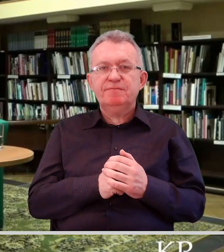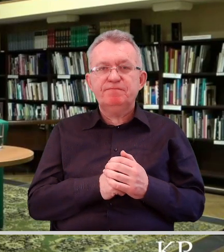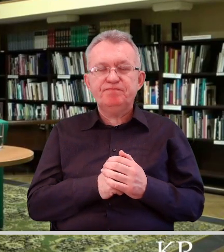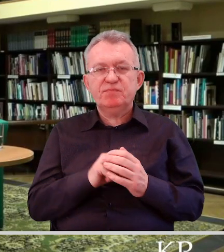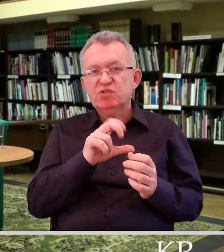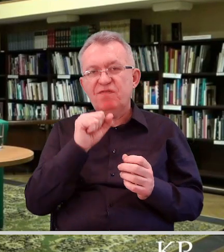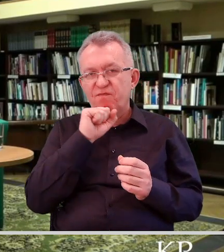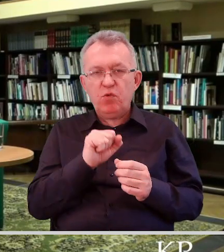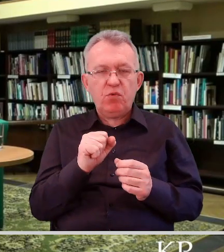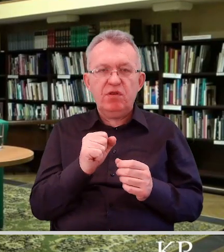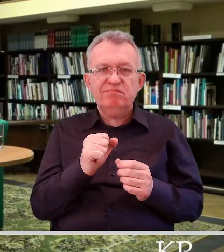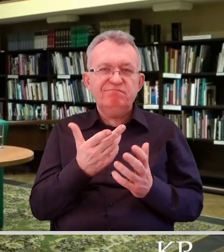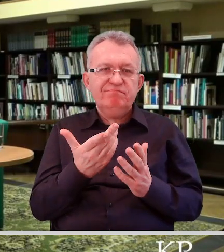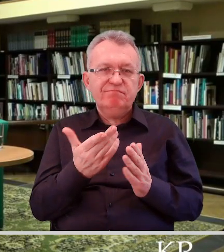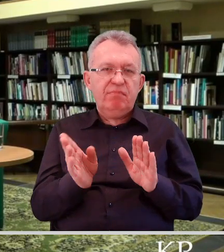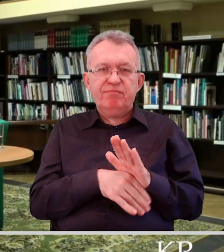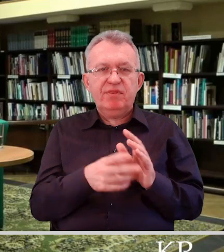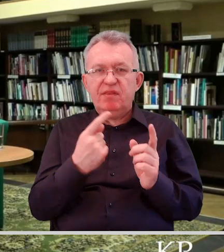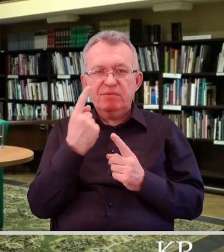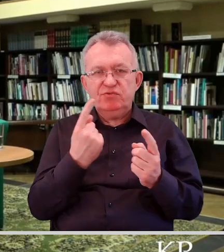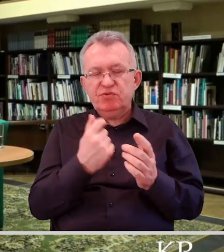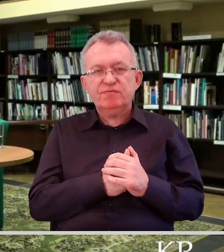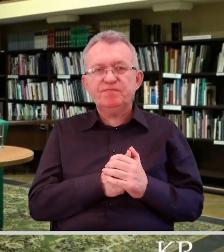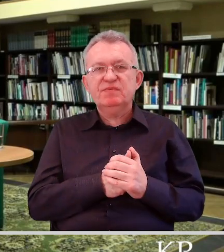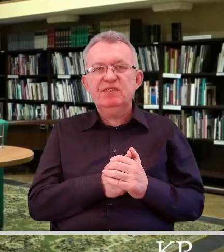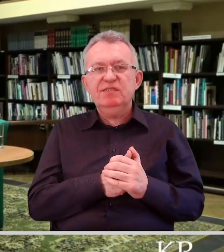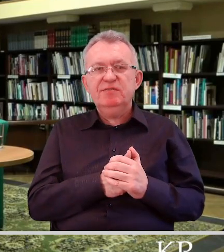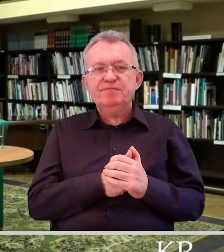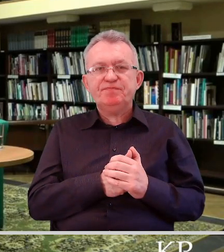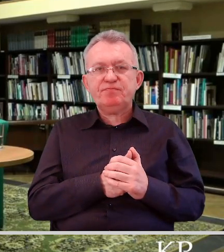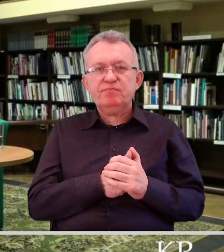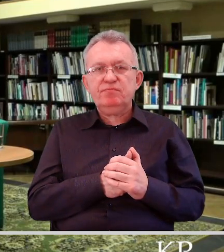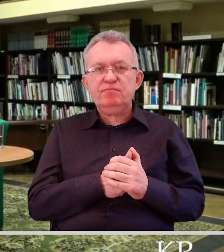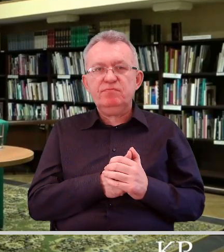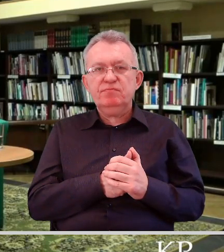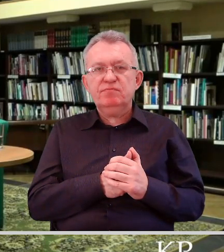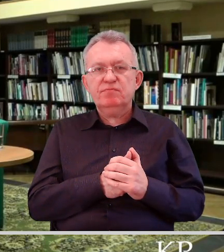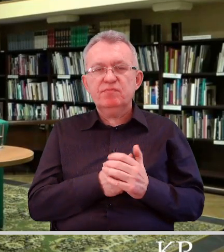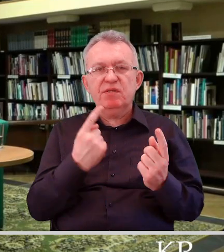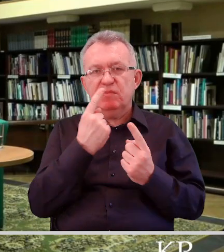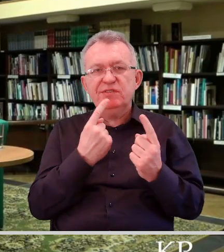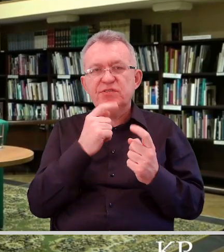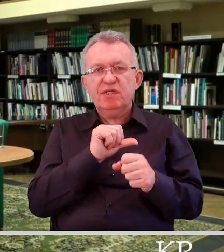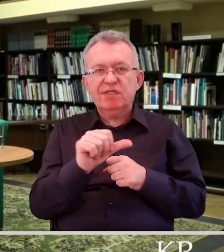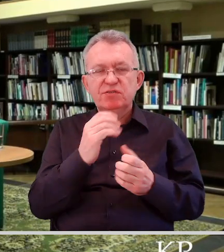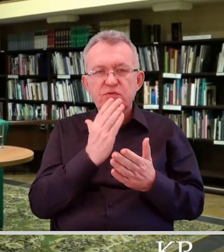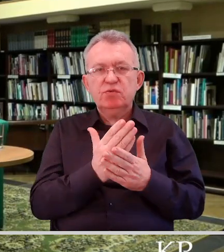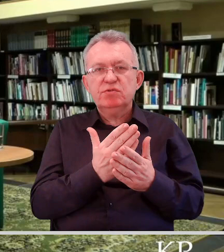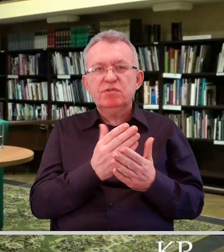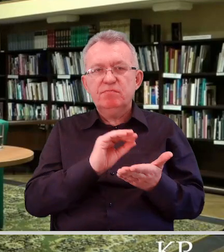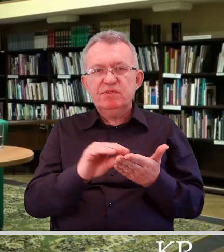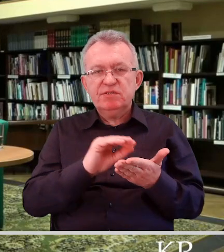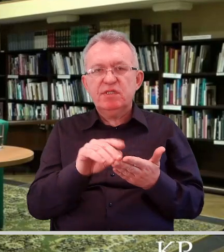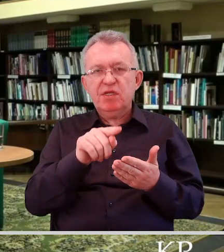w ogóle to po prostu gdzieś odsuwasz? Bo mam wrażenie, że jednak tu jest taki wpisana